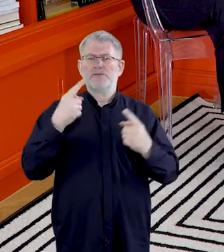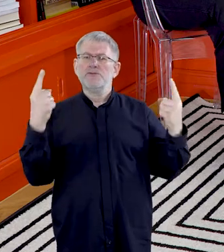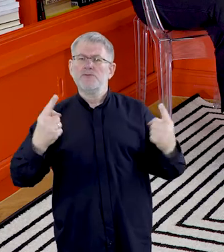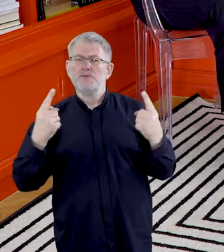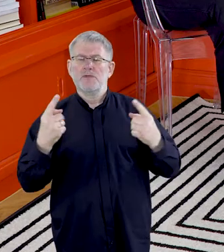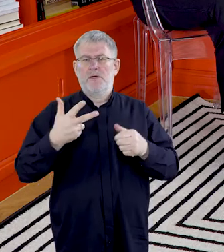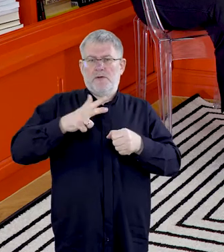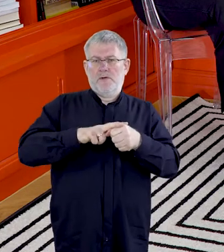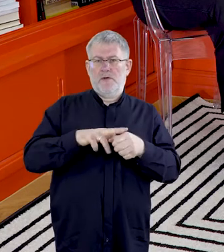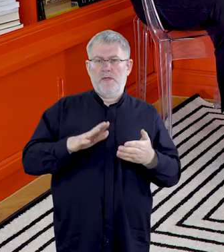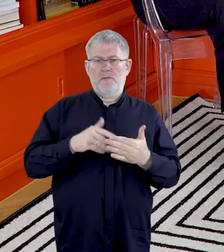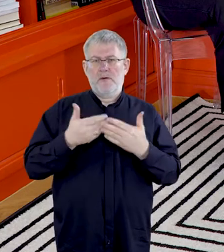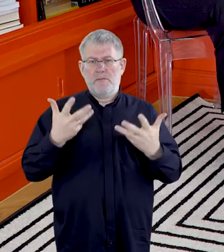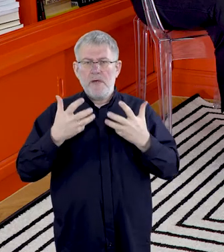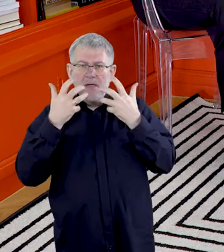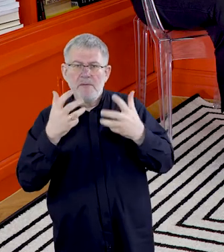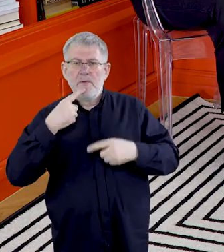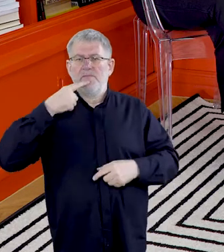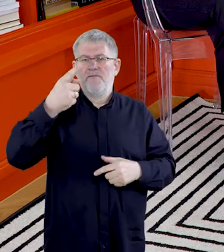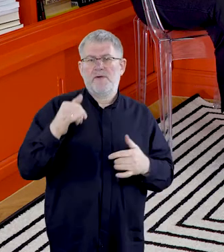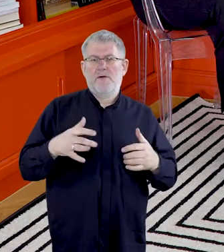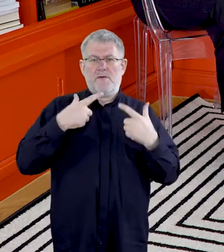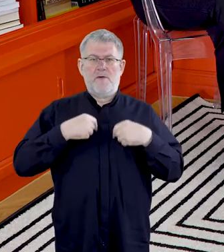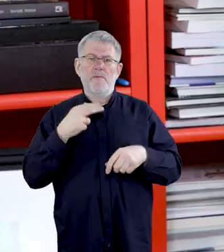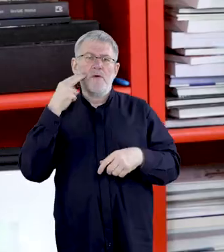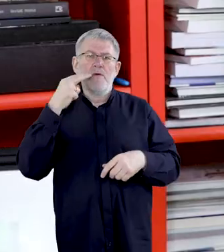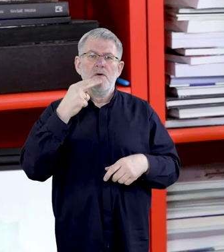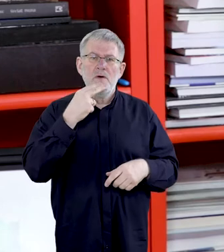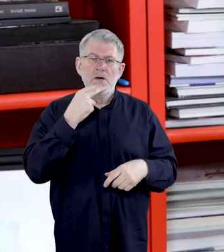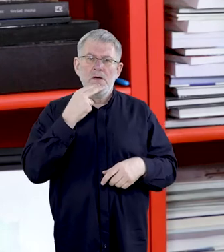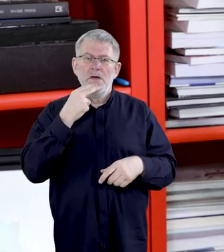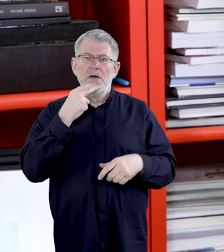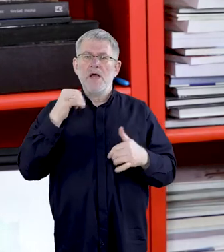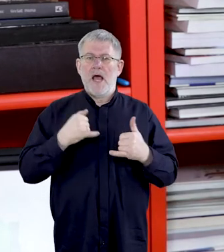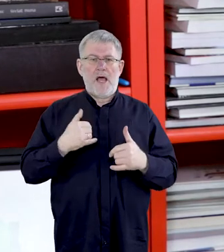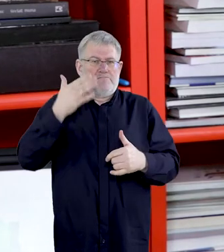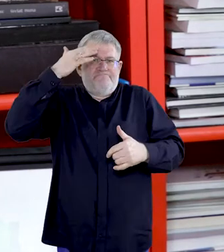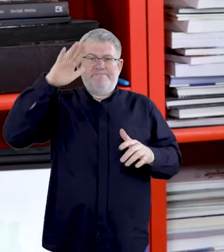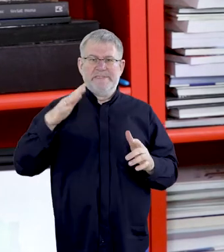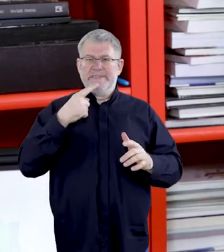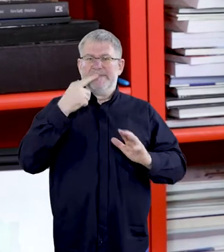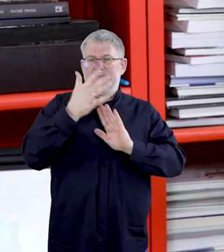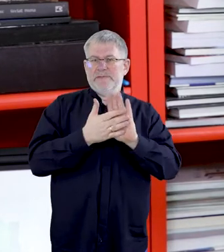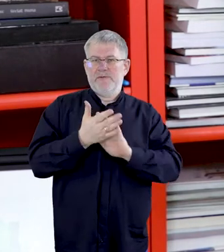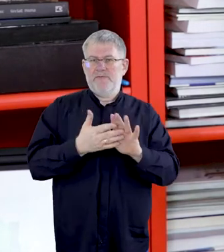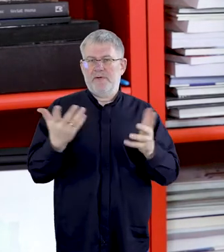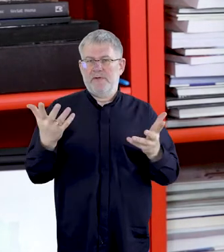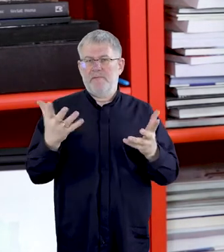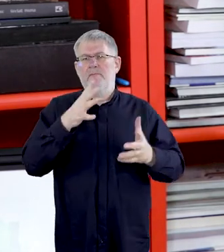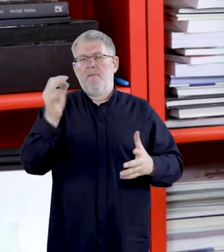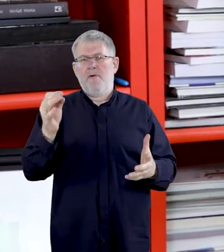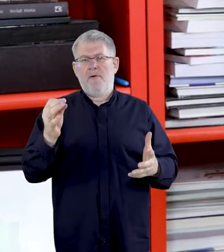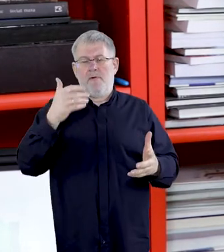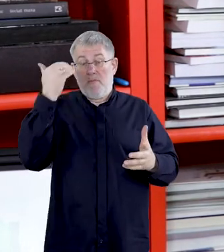sytuacjach, w których chcemy coś powiedzieć osobie niesłyszącej, a nie znamy języka migowego, to